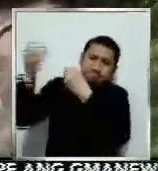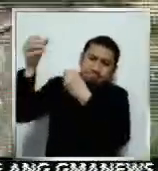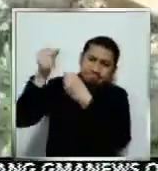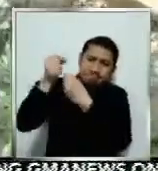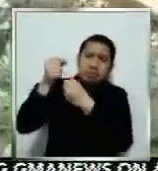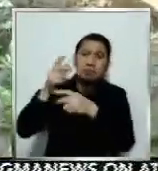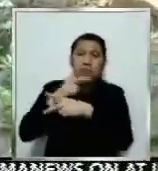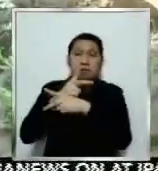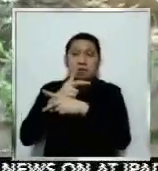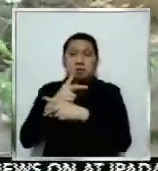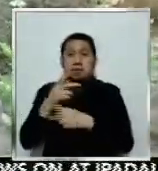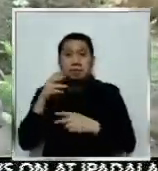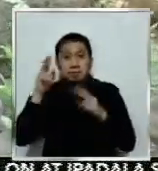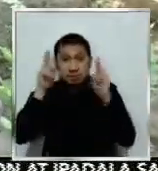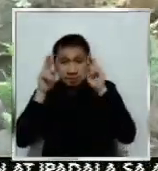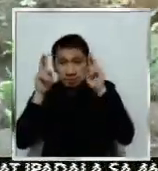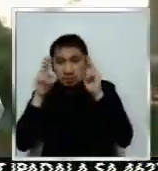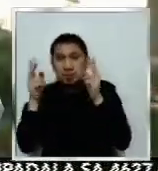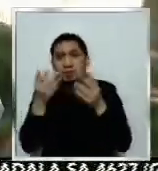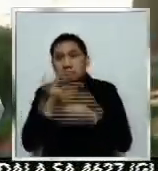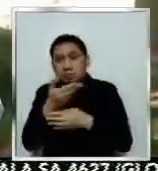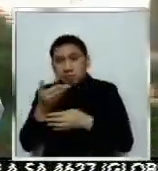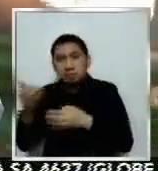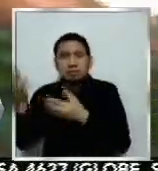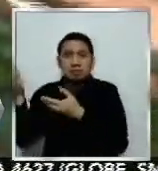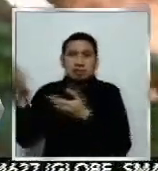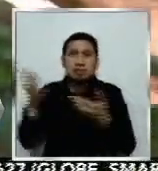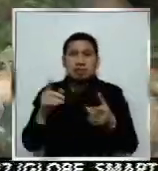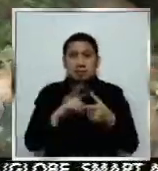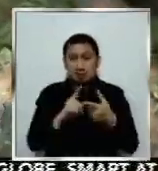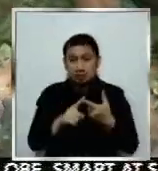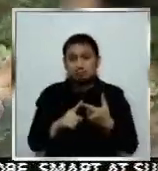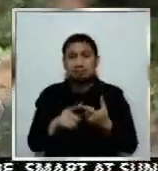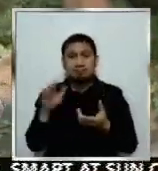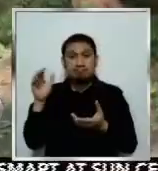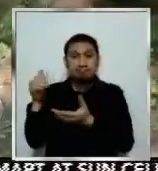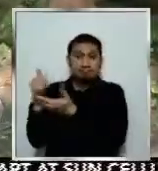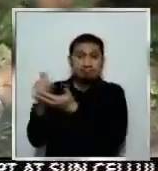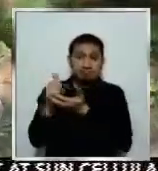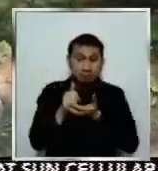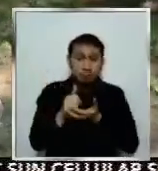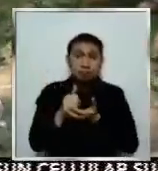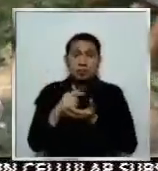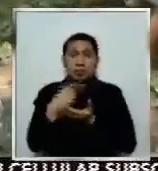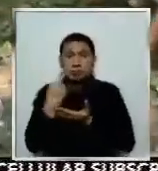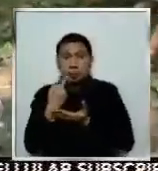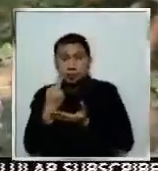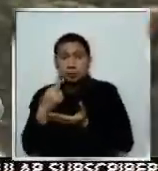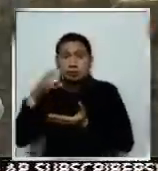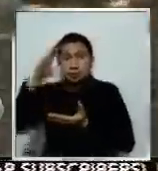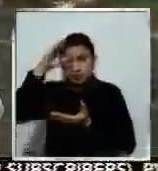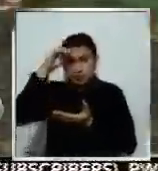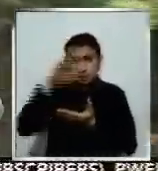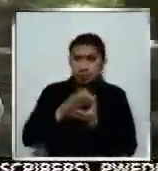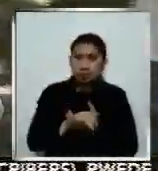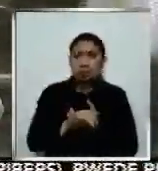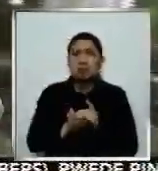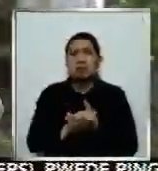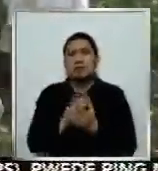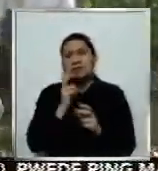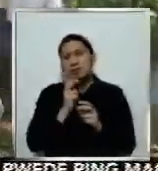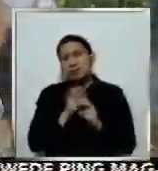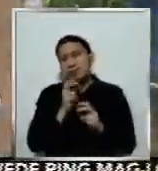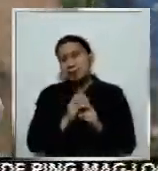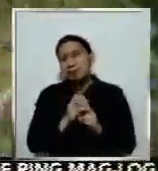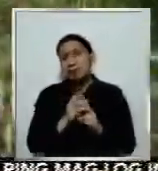lugar. Katulong niya rin sa pagtatanim ang kanyang asawa. Pero dahil hirap nang umakyat ng bundok, ang alagang